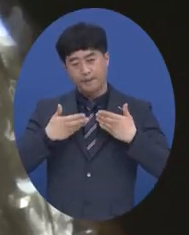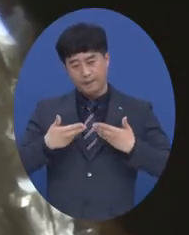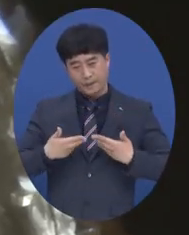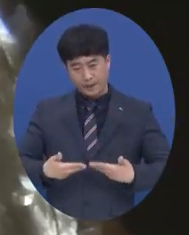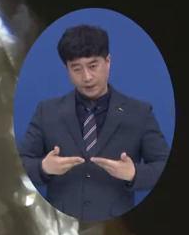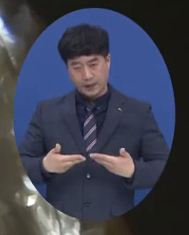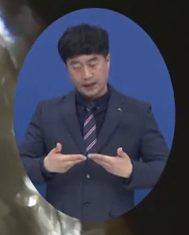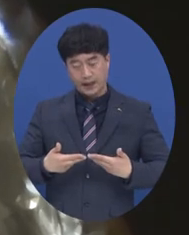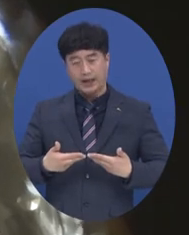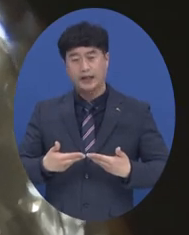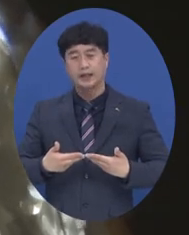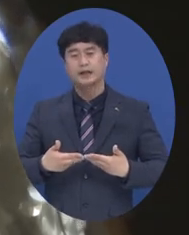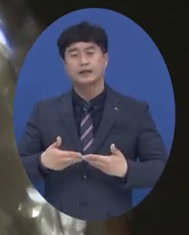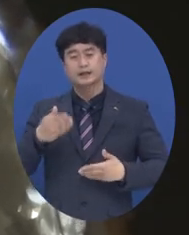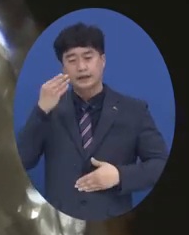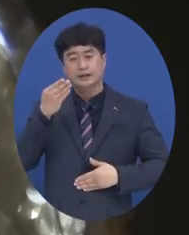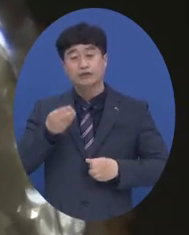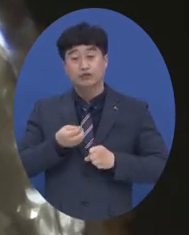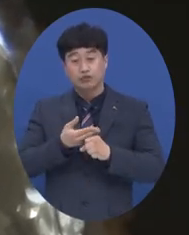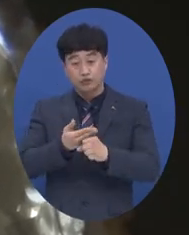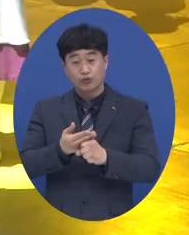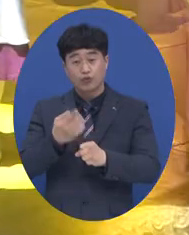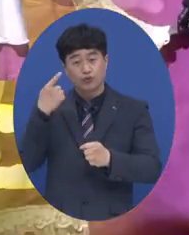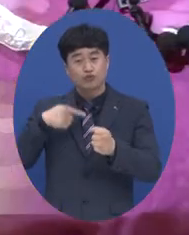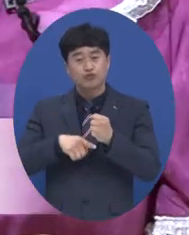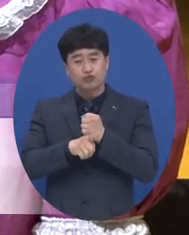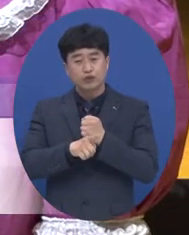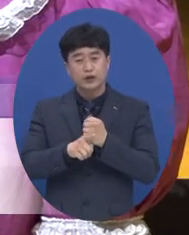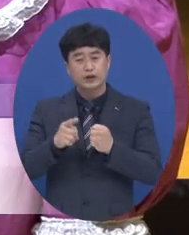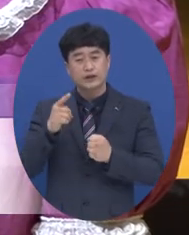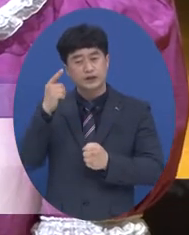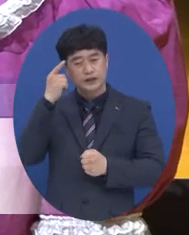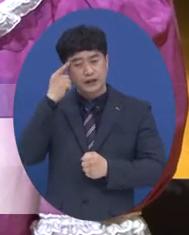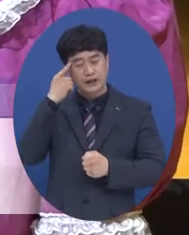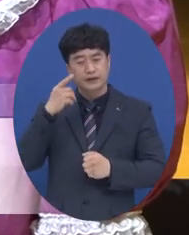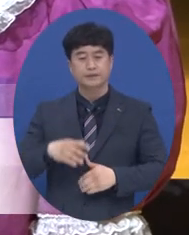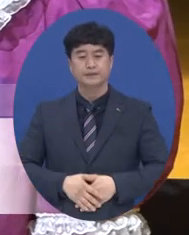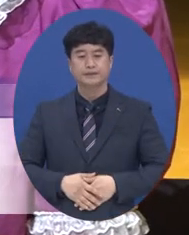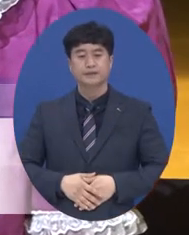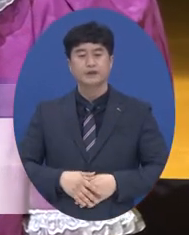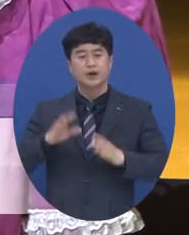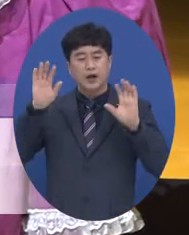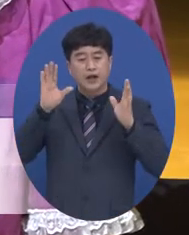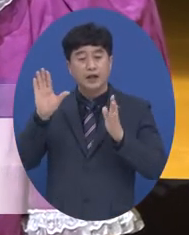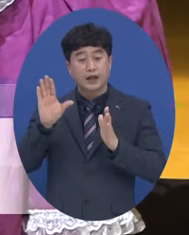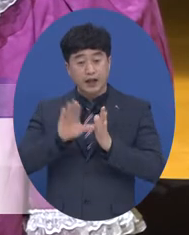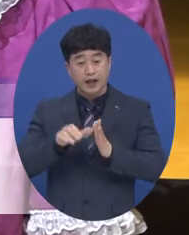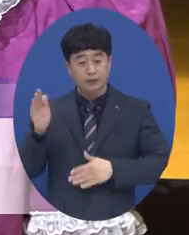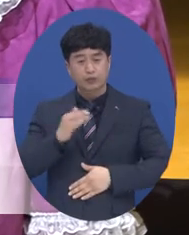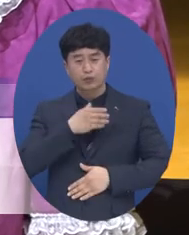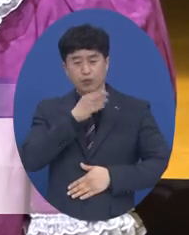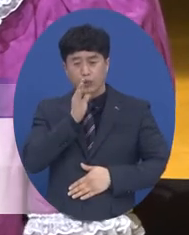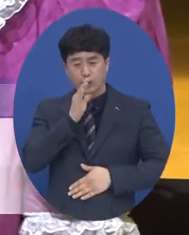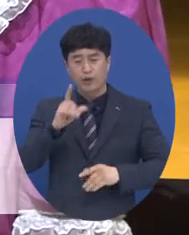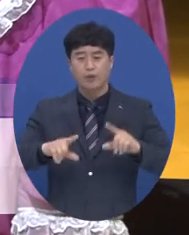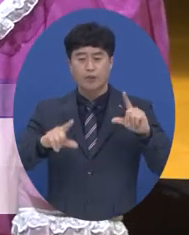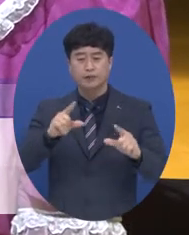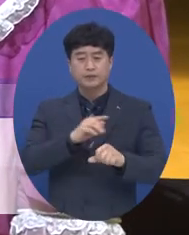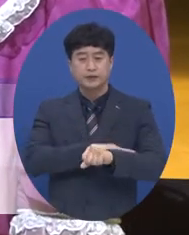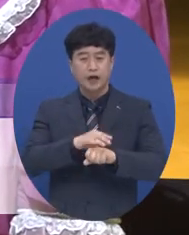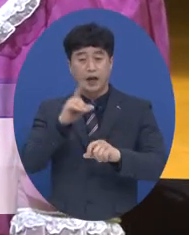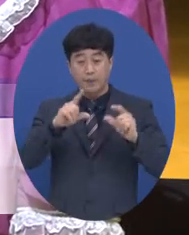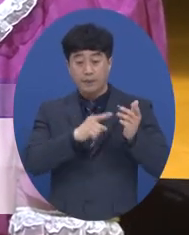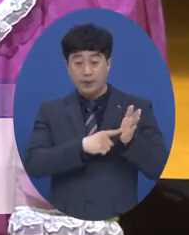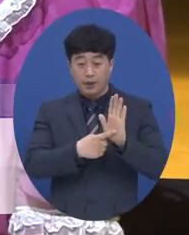구원의 의미를 다시금 생각해보게 합니다. 어린 시절부터 노인까지의 모습을 잘 표현하고